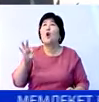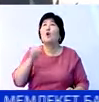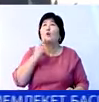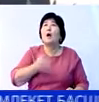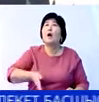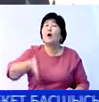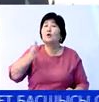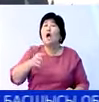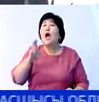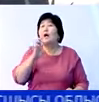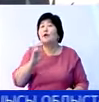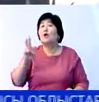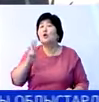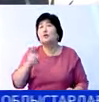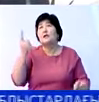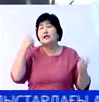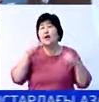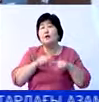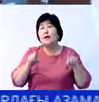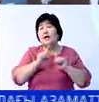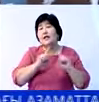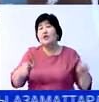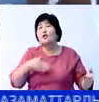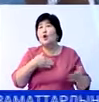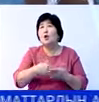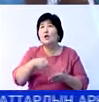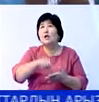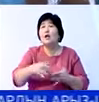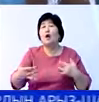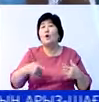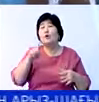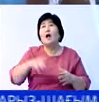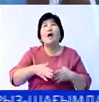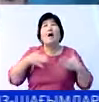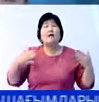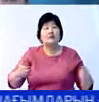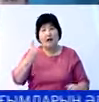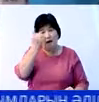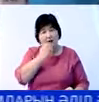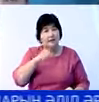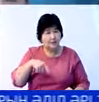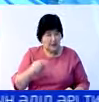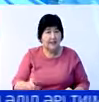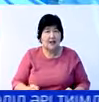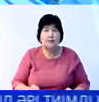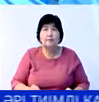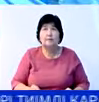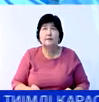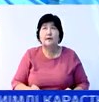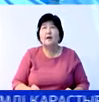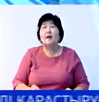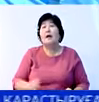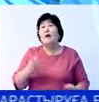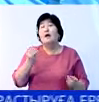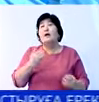алып, Әбдімәл Нұрпейісовтің шығармасын насихаттауға ерекше үлес қосқан өнерпаздарға алғаусыз алғысын білдірді. Енді мен